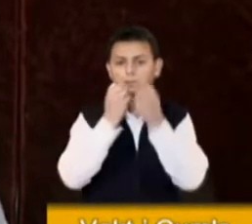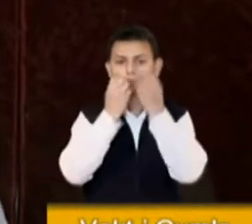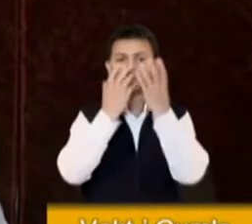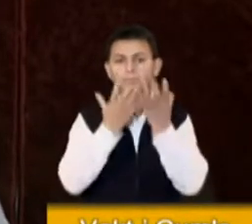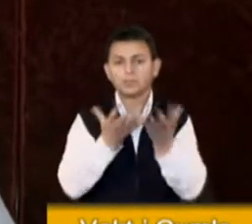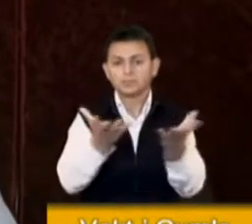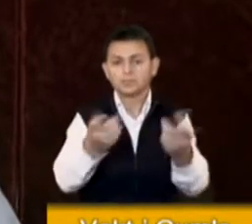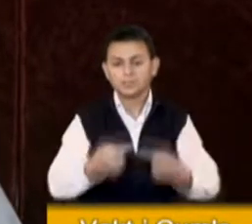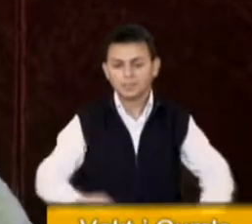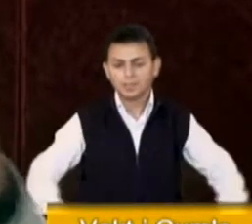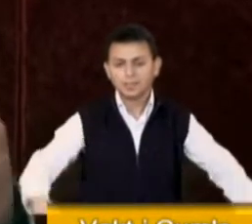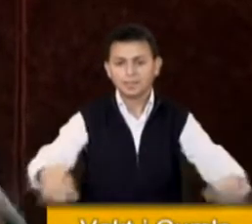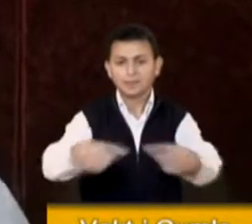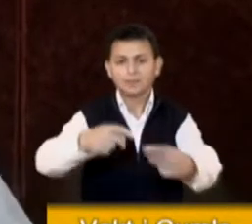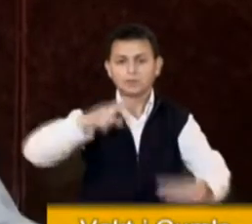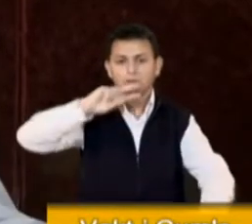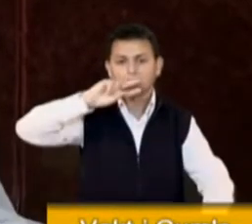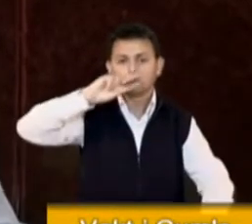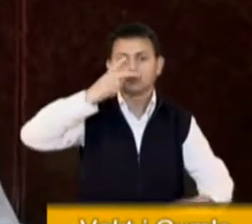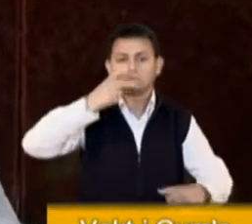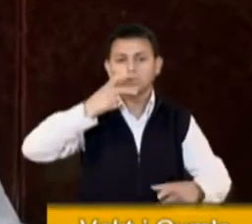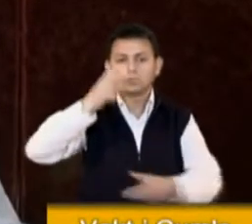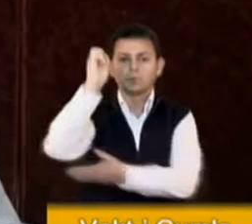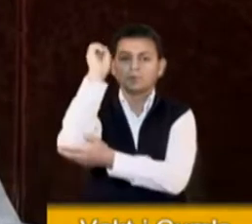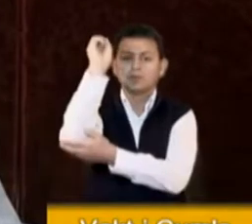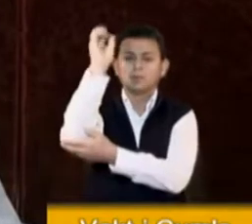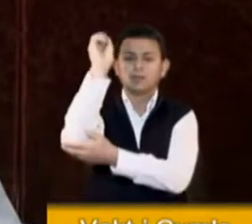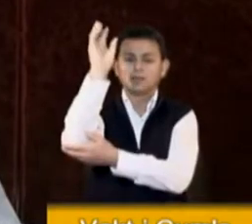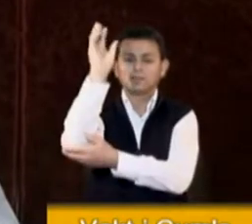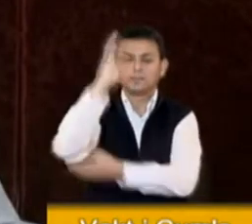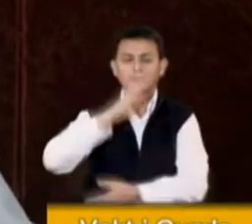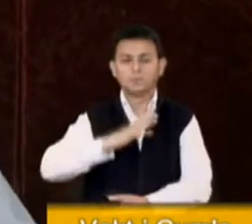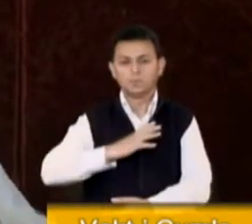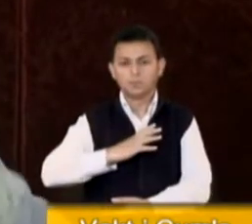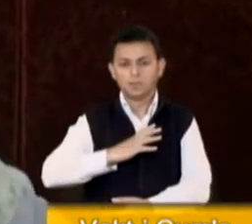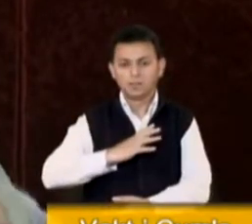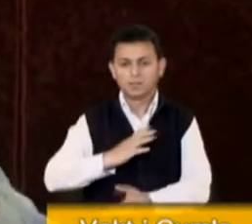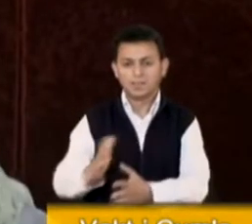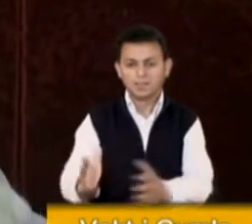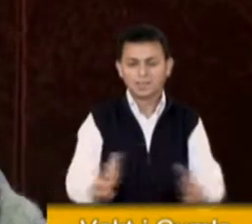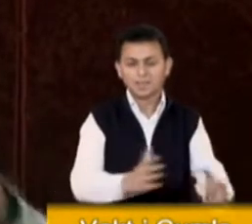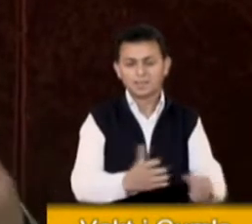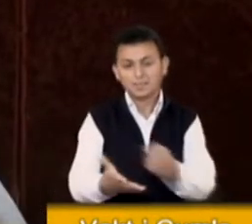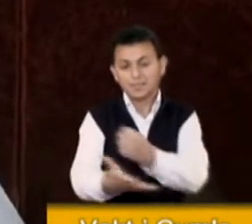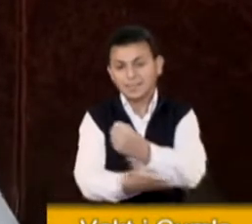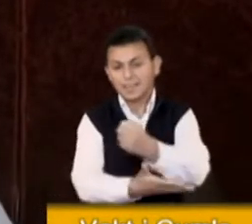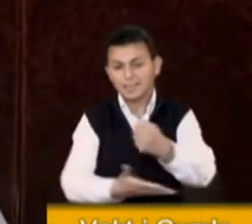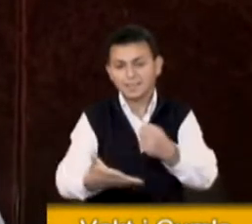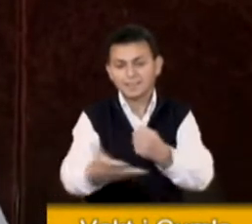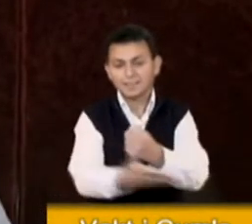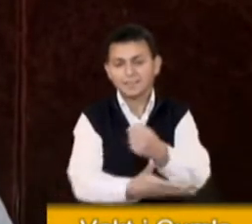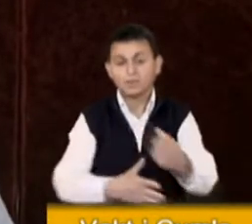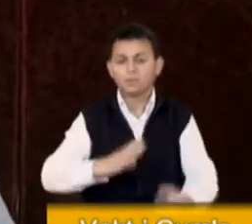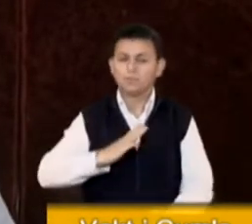etrafı hurma ağaçlarıyla çevrilmiş aralarında ekinin de